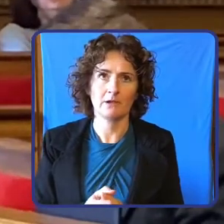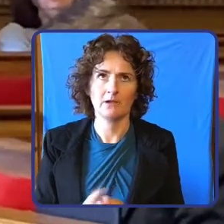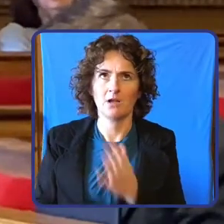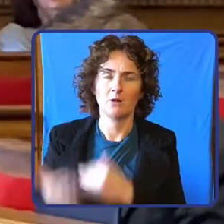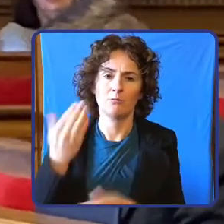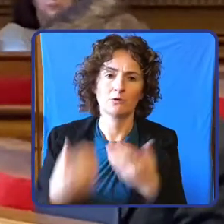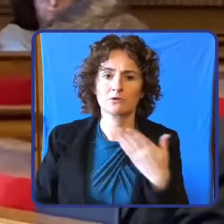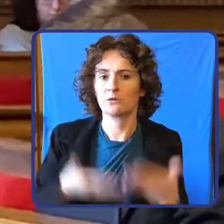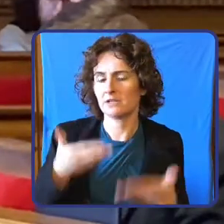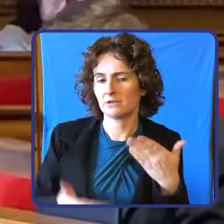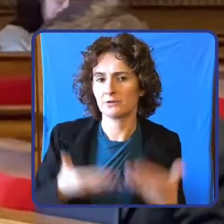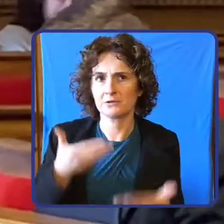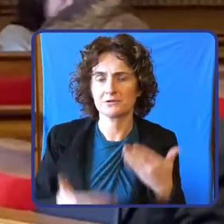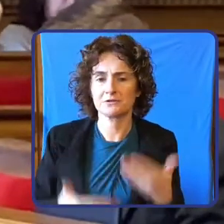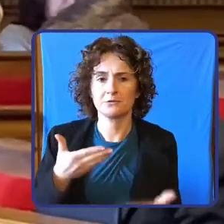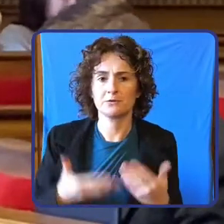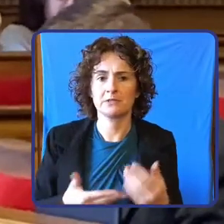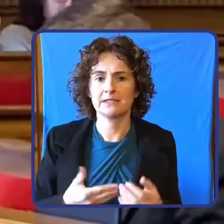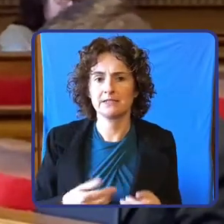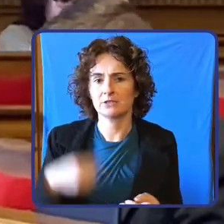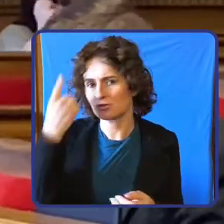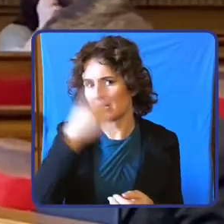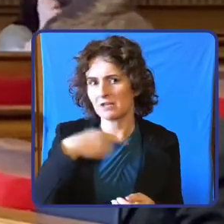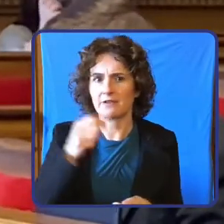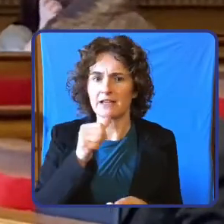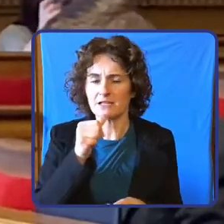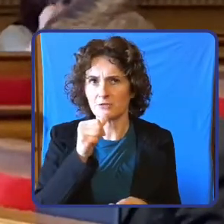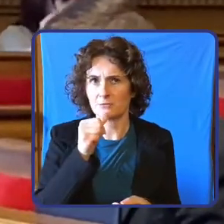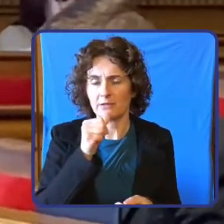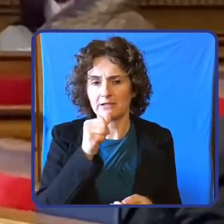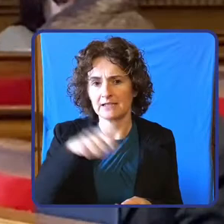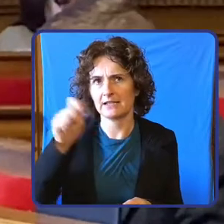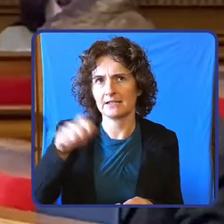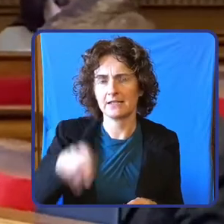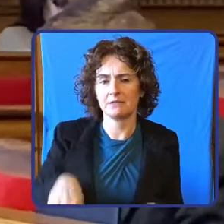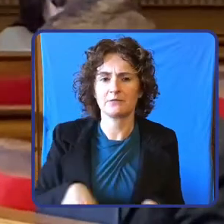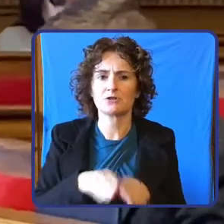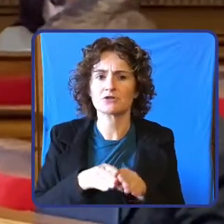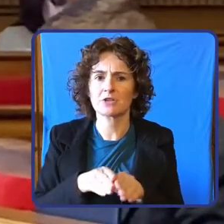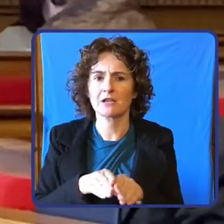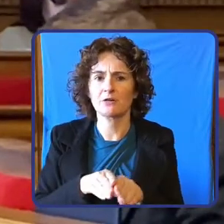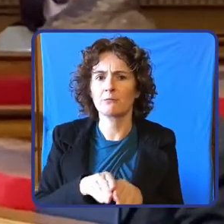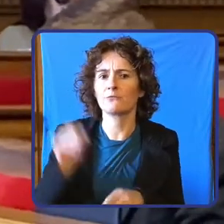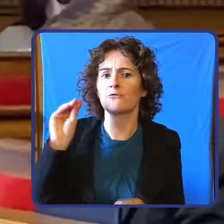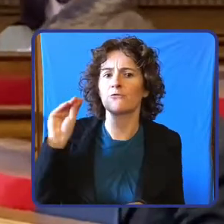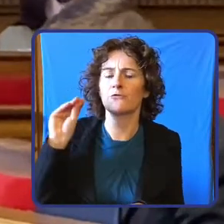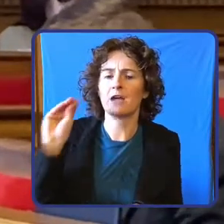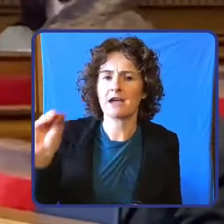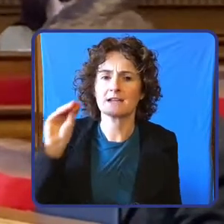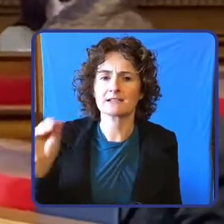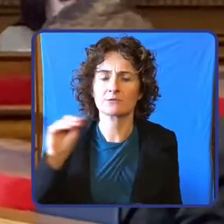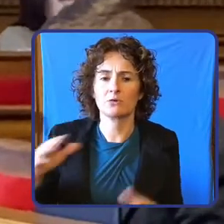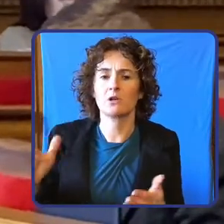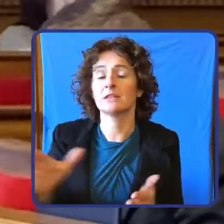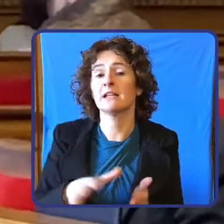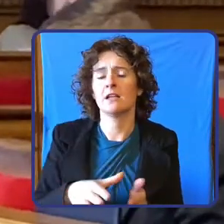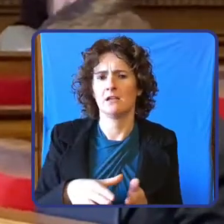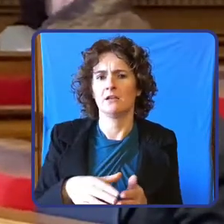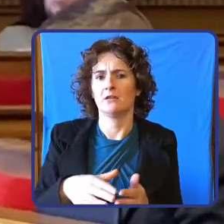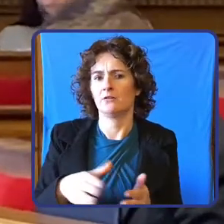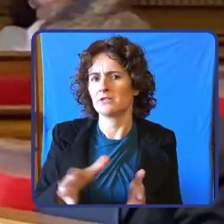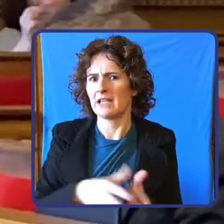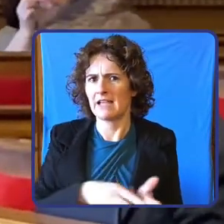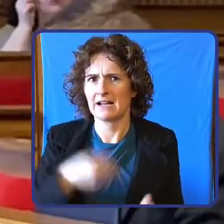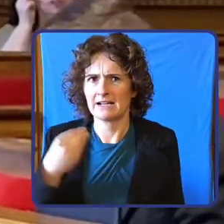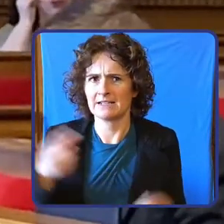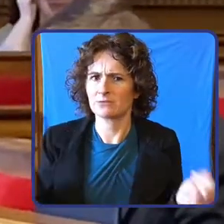múltkori közgyűlésen, ha jól emlékszem, Fejes Péter képviselőtársam szólalt fel azzal kapcsolatosan, hogy elkezdtük a kampányt. Akkor mi ezen csodálkoztunk, hogy